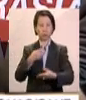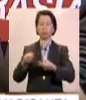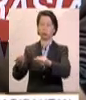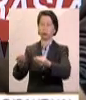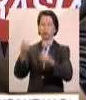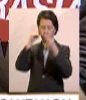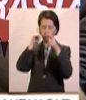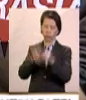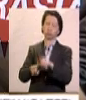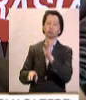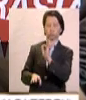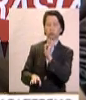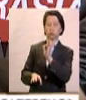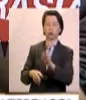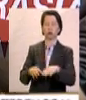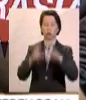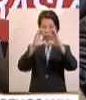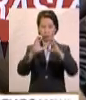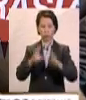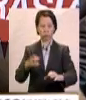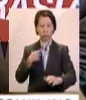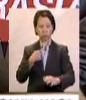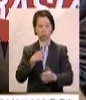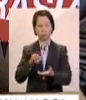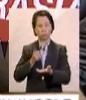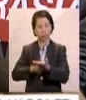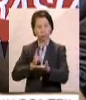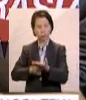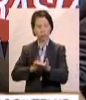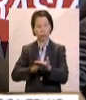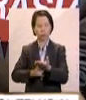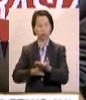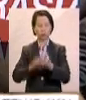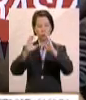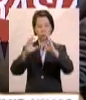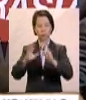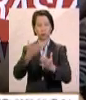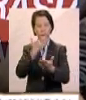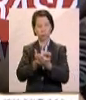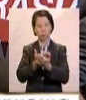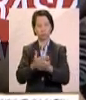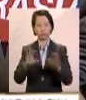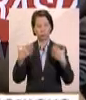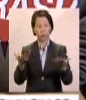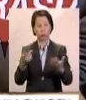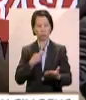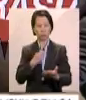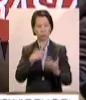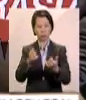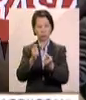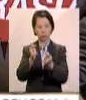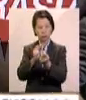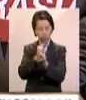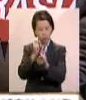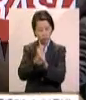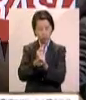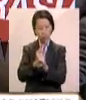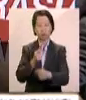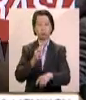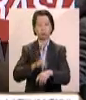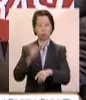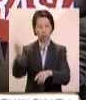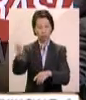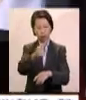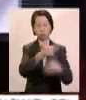restu. Dan cara kita untuk berbincang ialah secara baik bagaimana kita nak tentukan bahawa masing-masing ada